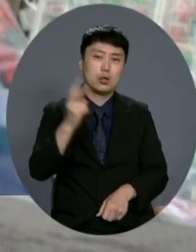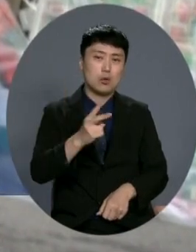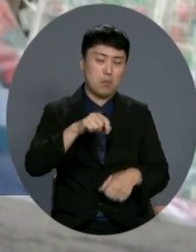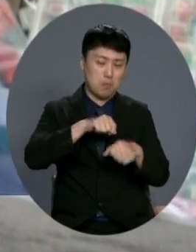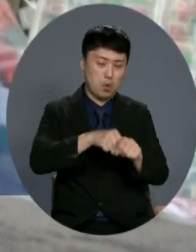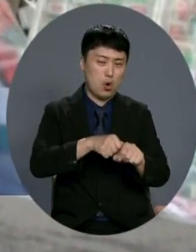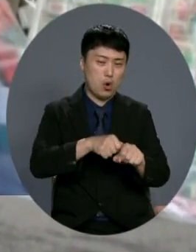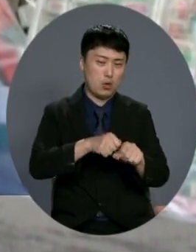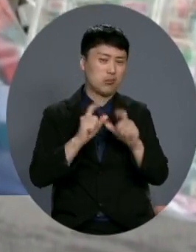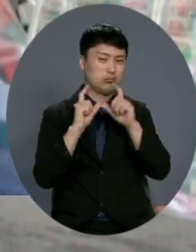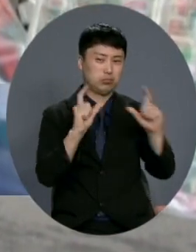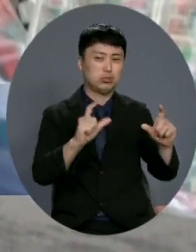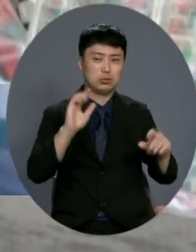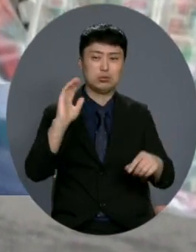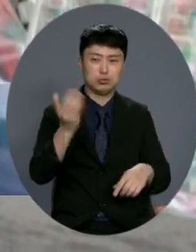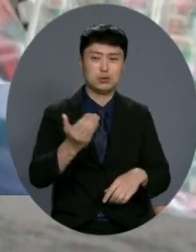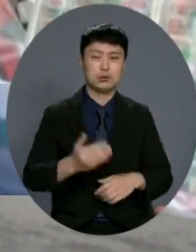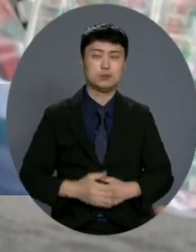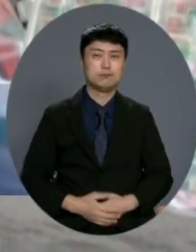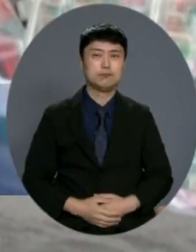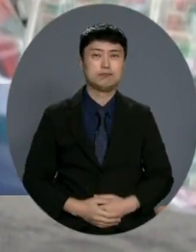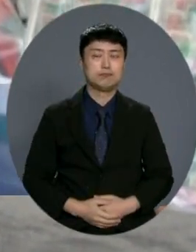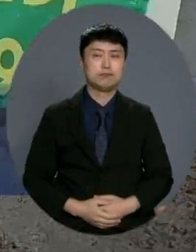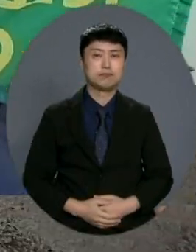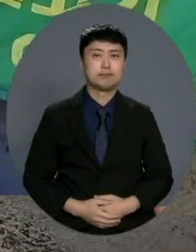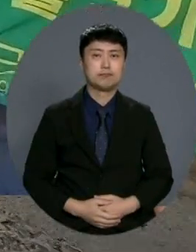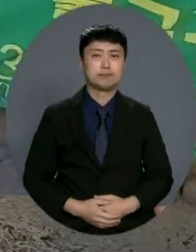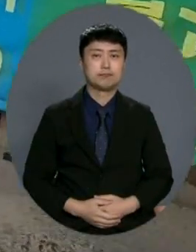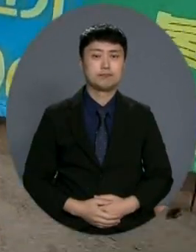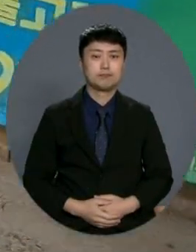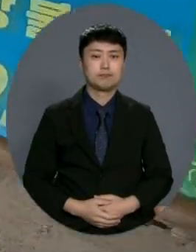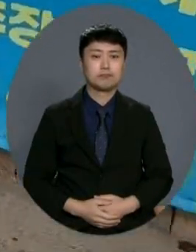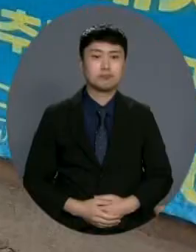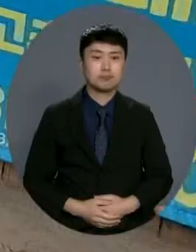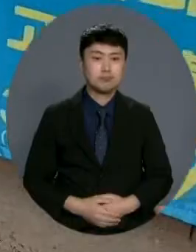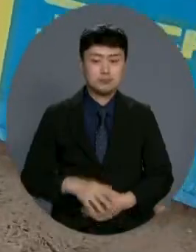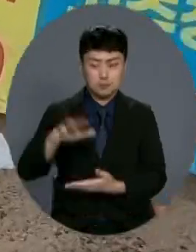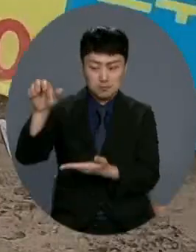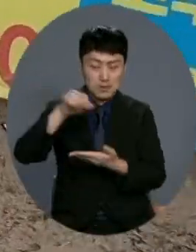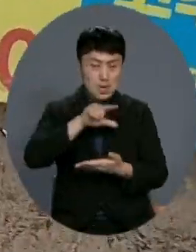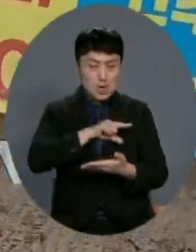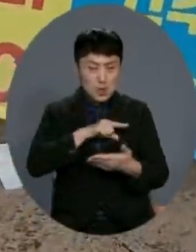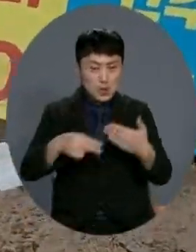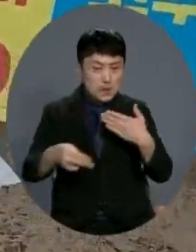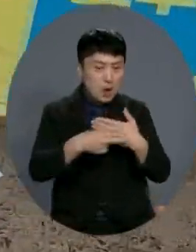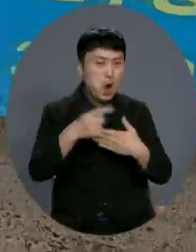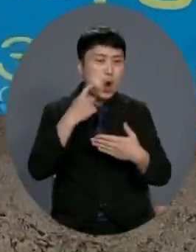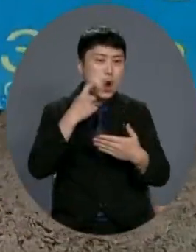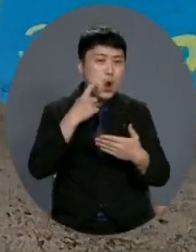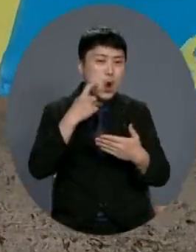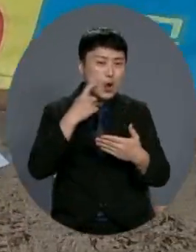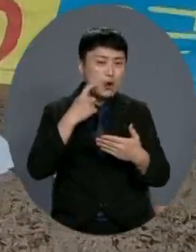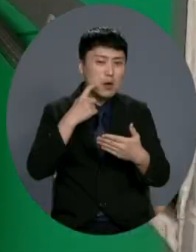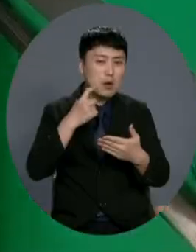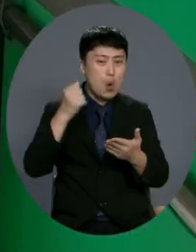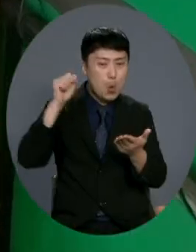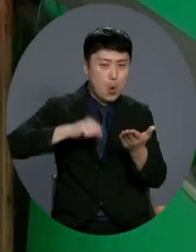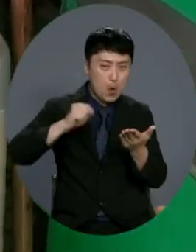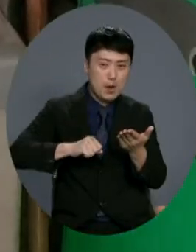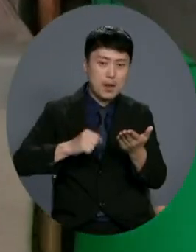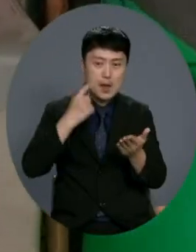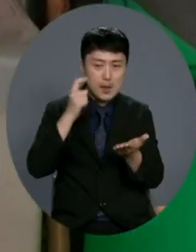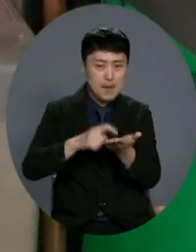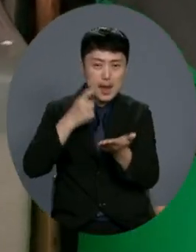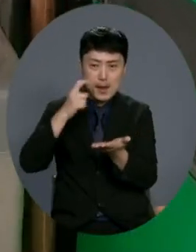형사처벌을 받게 되고 또 과태료를 부과받게 됩니다. 원산지 표지 위반이 잇따르자 정부는 위반 사항이 연달아